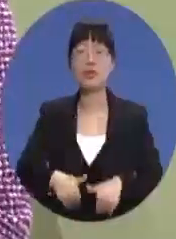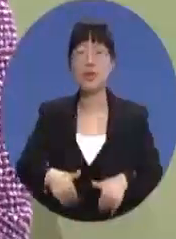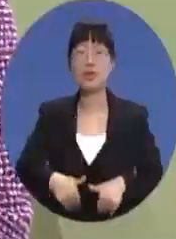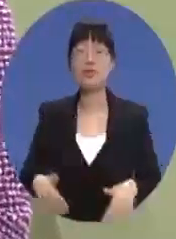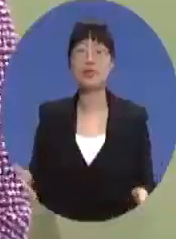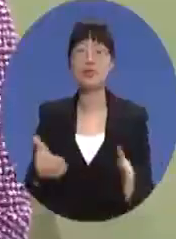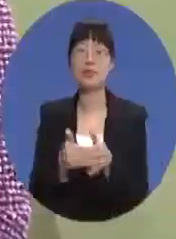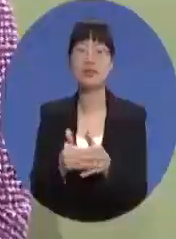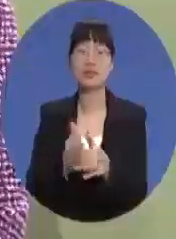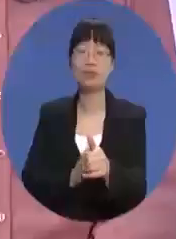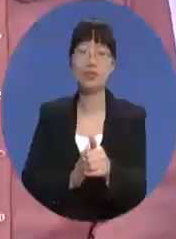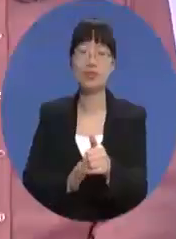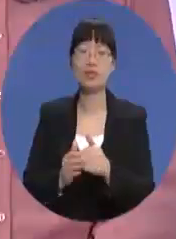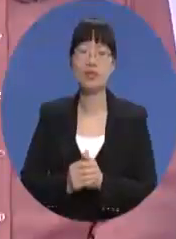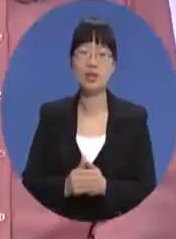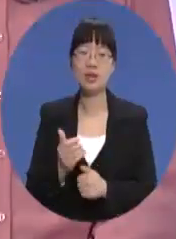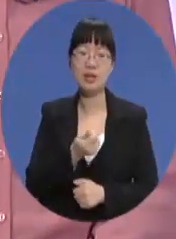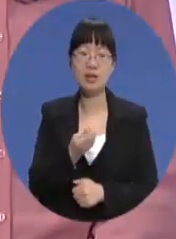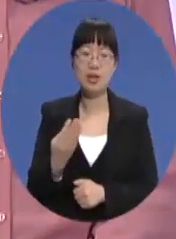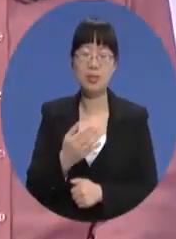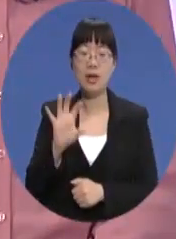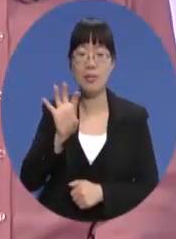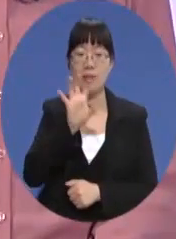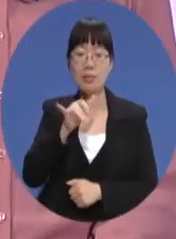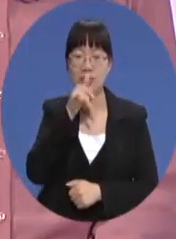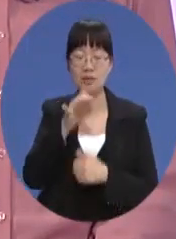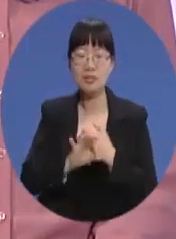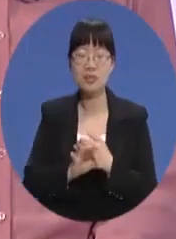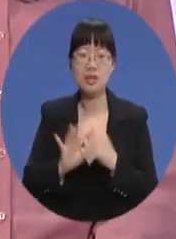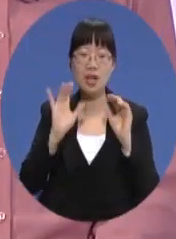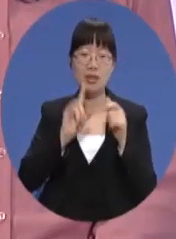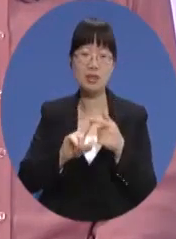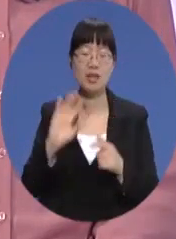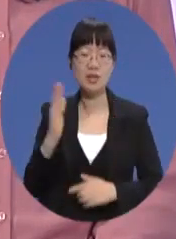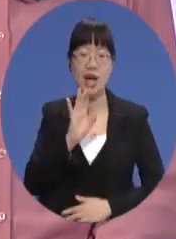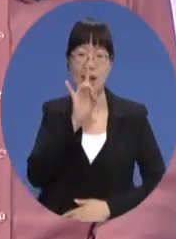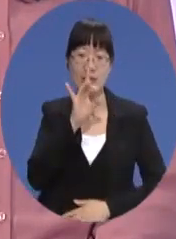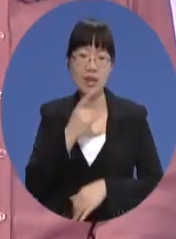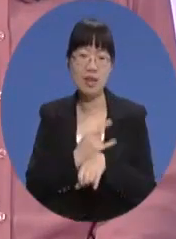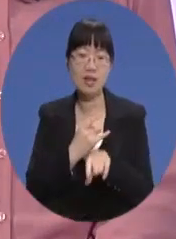끝내셔야 돼요. 네네. 그렇게 해서 이걸 여러 번 반복하시면 아이들이 되고